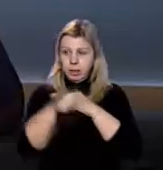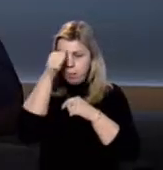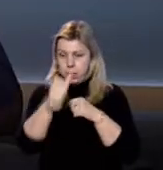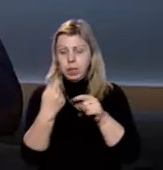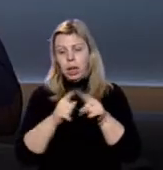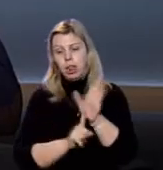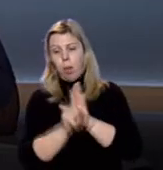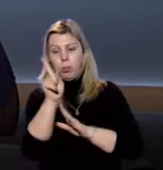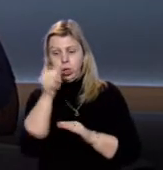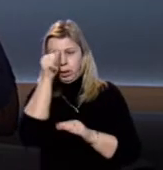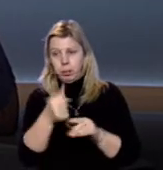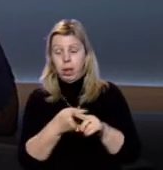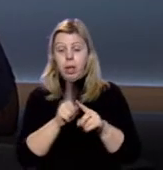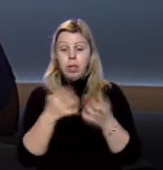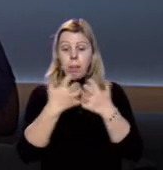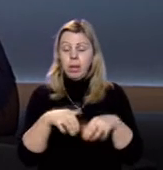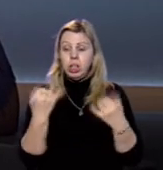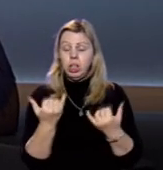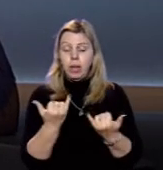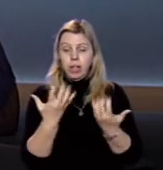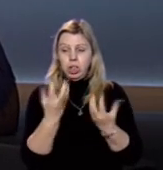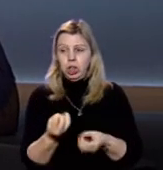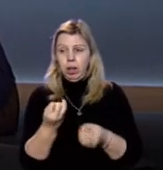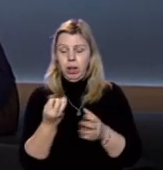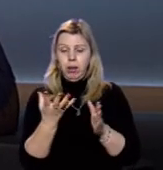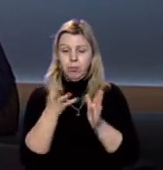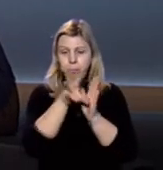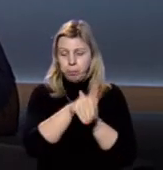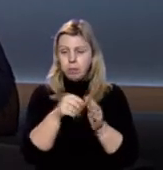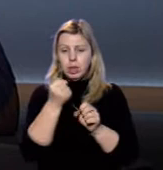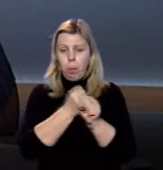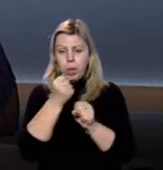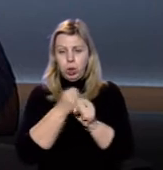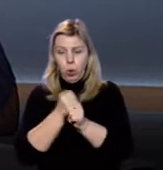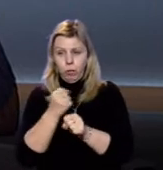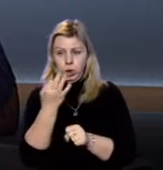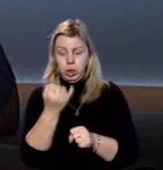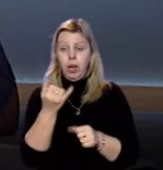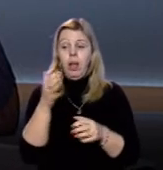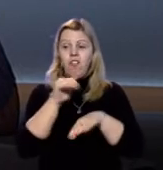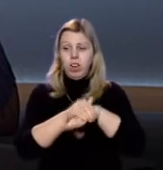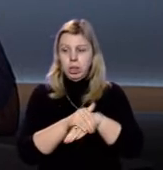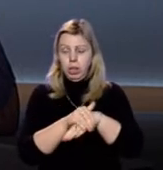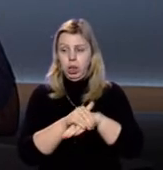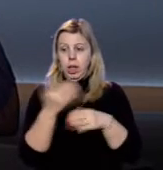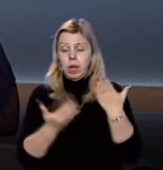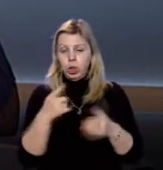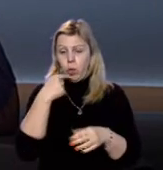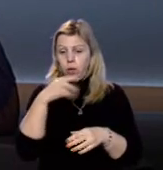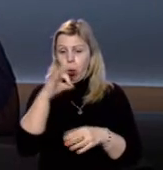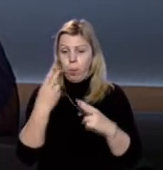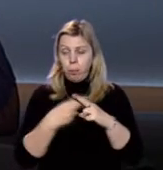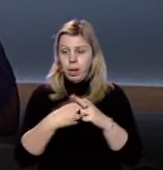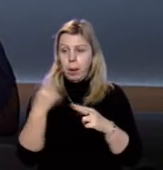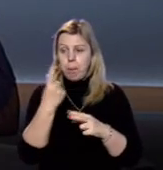або на початку місяця. Так як цей механізм зараз ще впроваджується і допрацьовується, то фактично, якщо говорити про пільги,